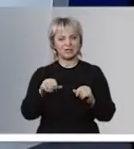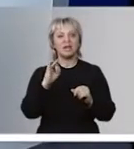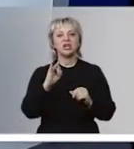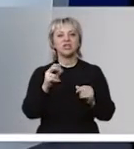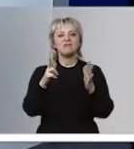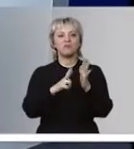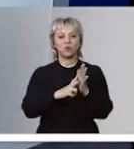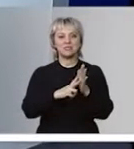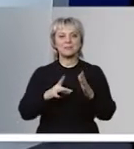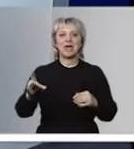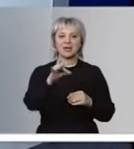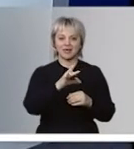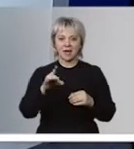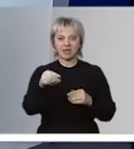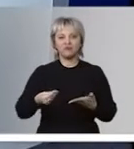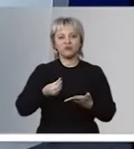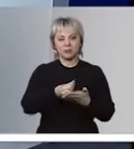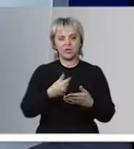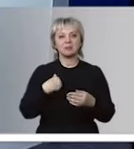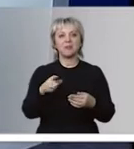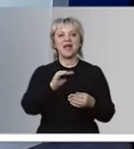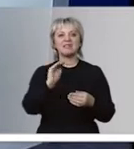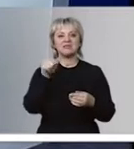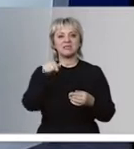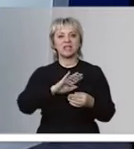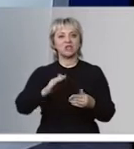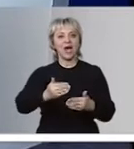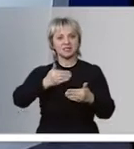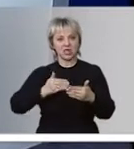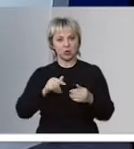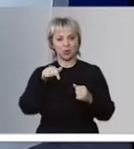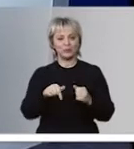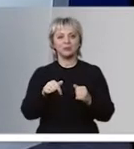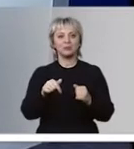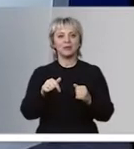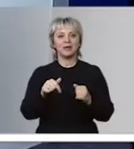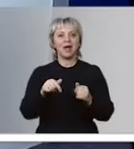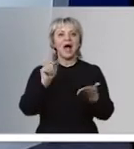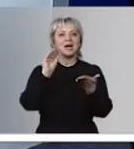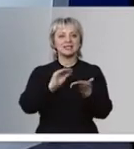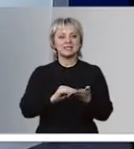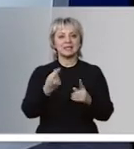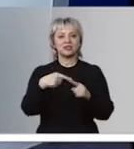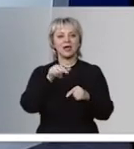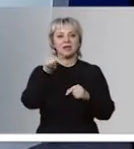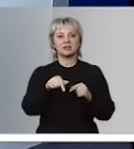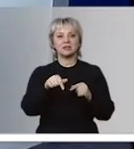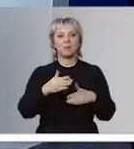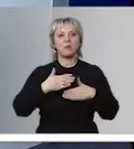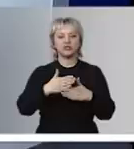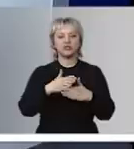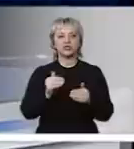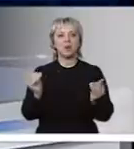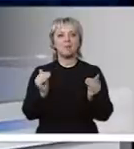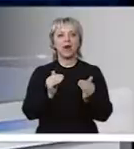и 8 региональных выплат. Мы от федерации не отстаем. Акцент это на